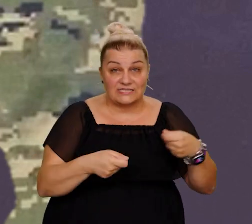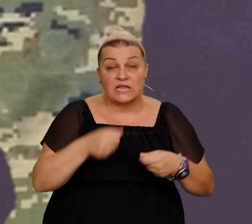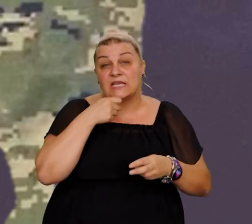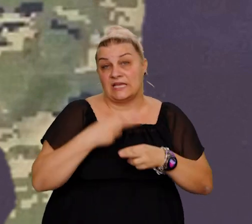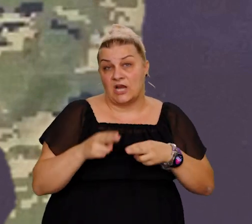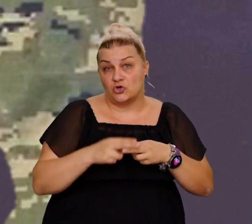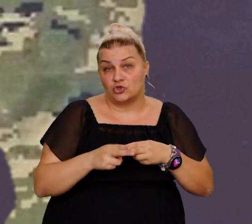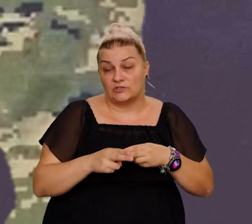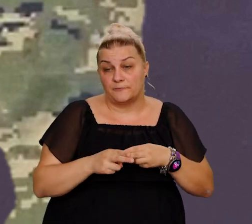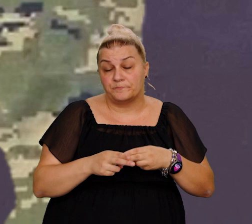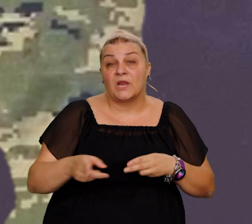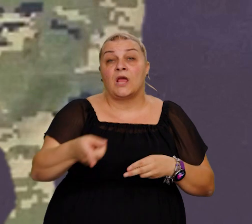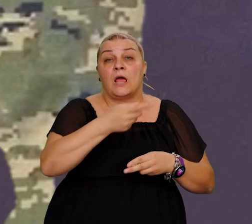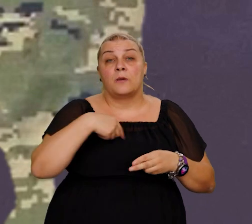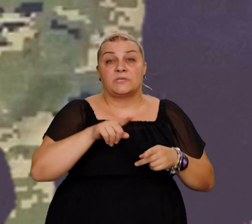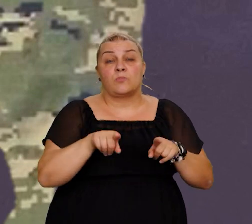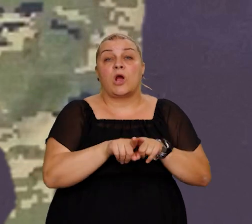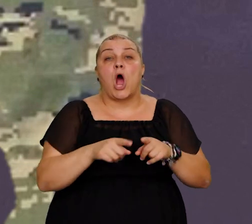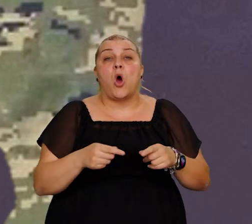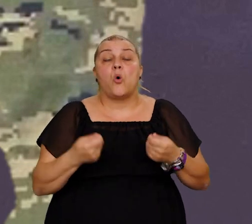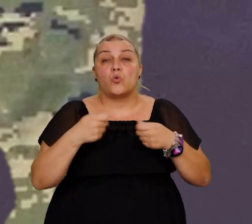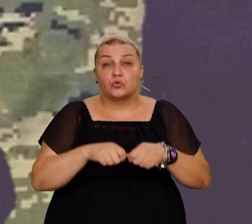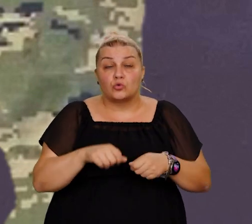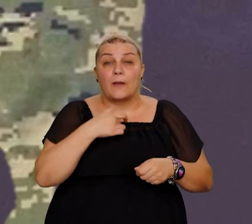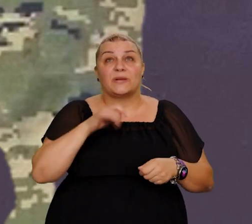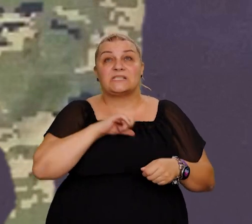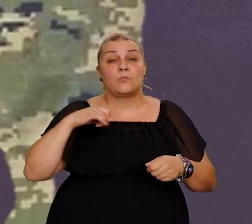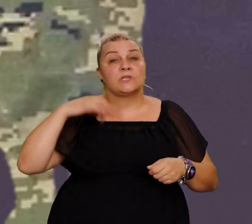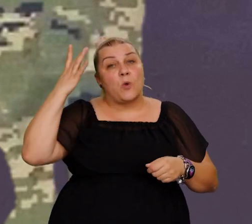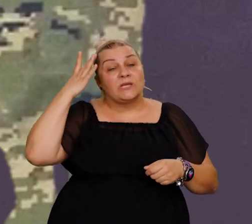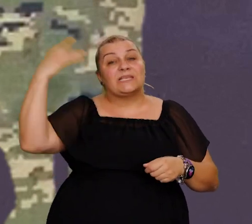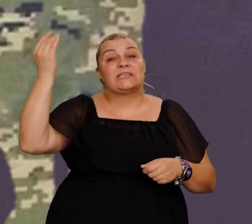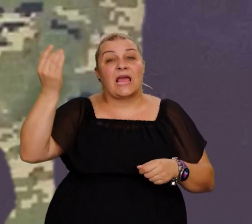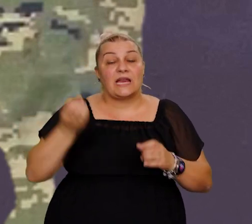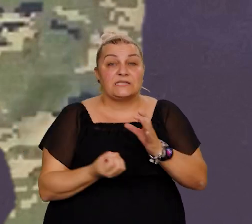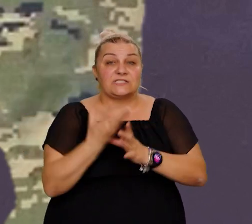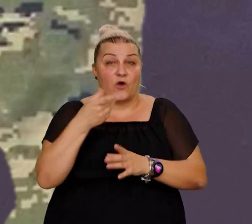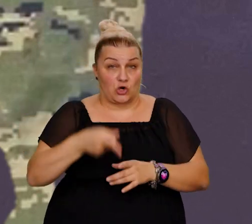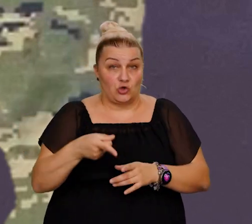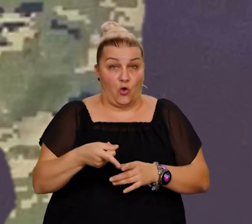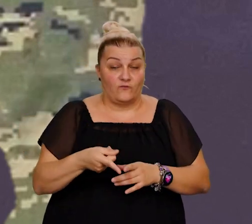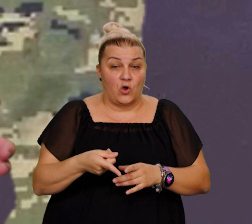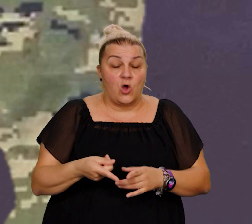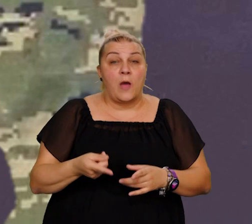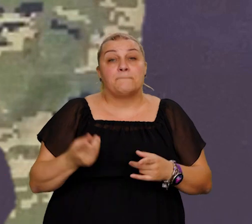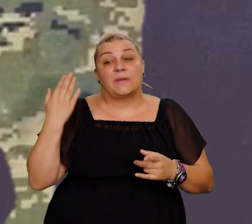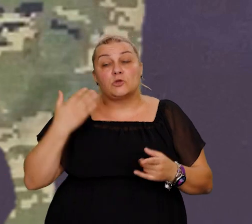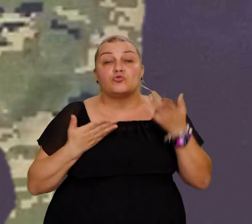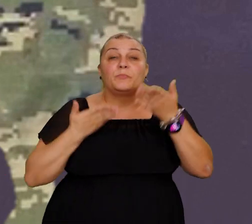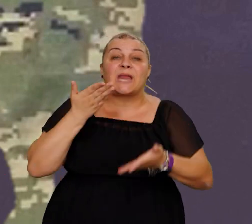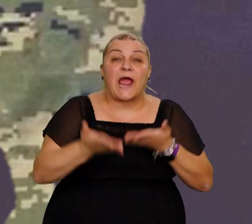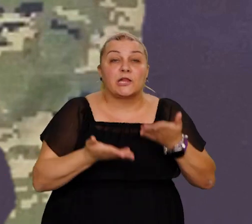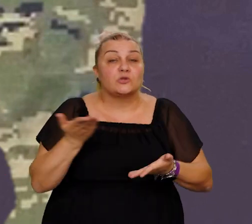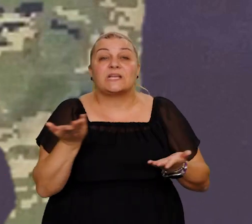i realizirati. Mi kao udruga smo bili samo idejni tvorci toga svega. Znači, sa prijedlozima kako bi